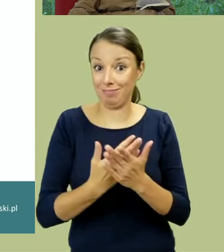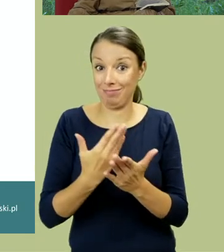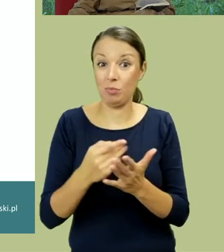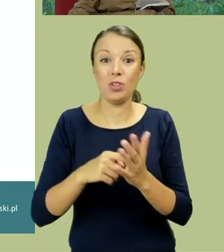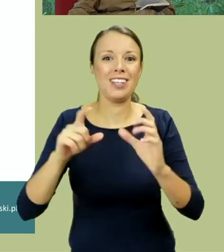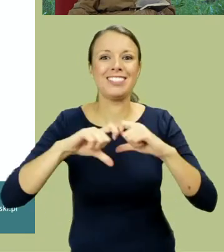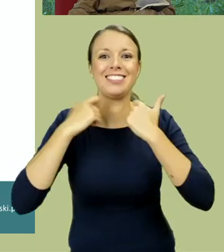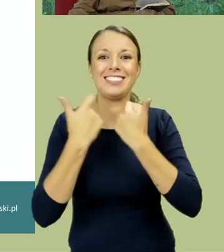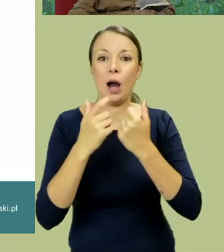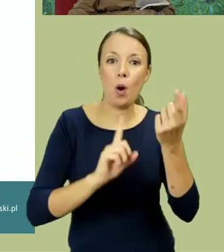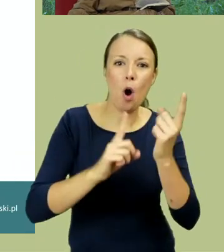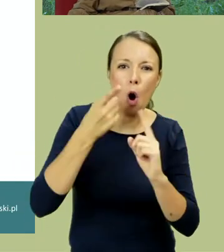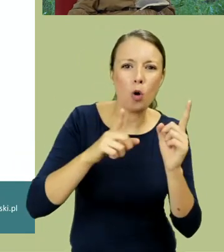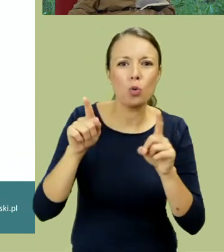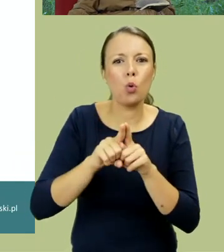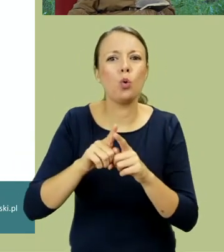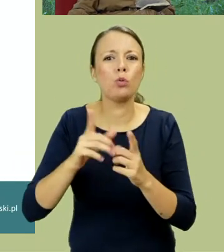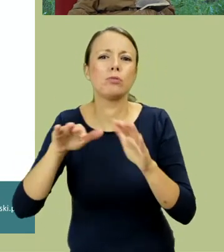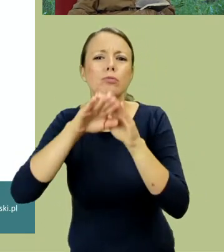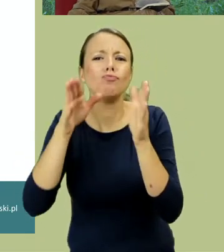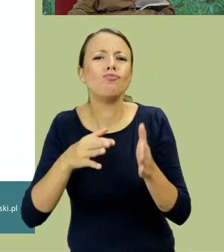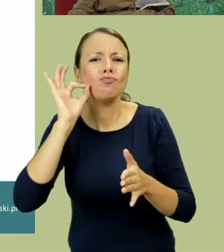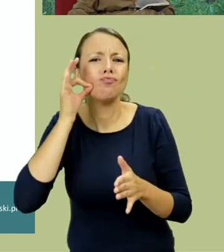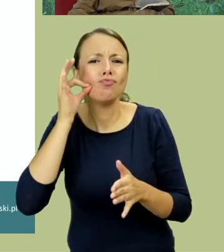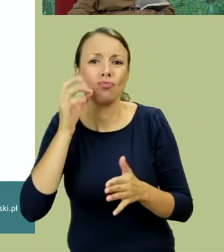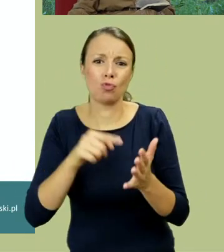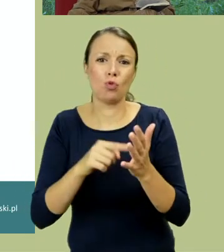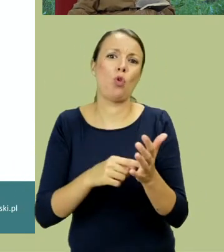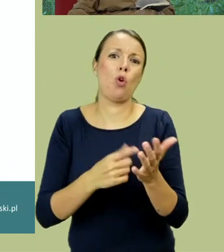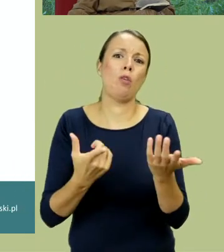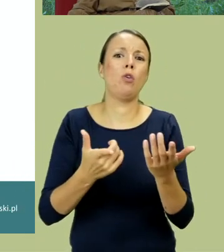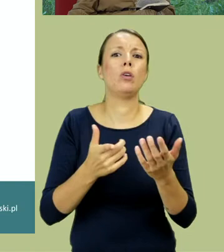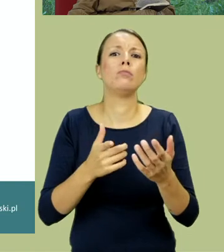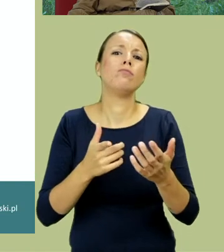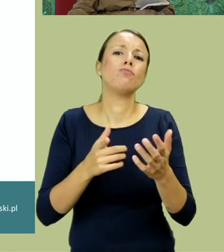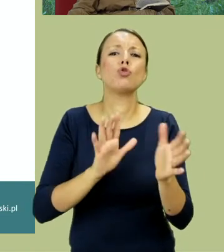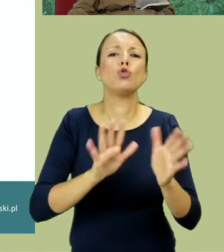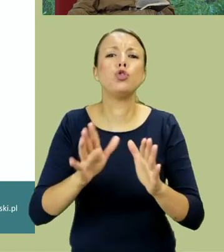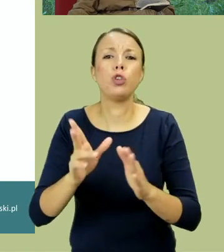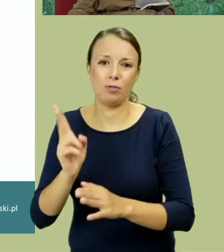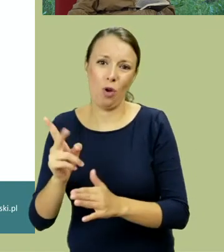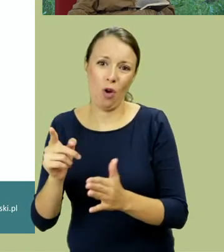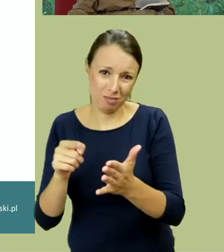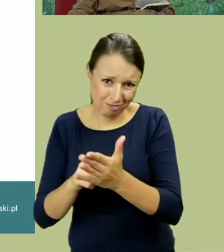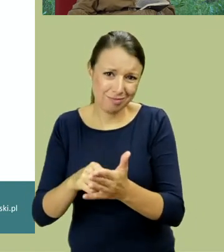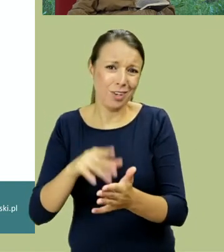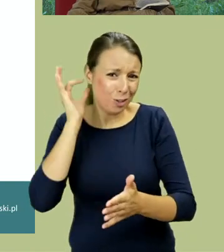ogrodem zajmowała się Aleksandra Piłsudska. To ona nauczyła się, jak podbierać miód,